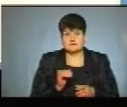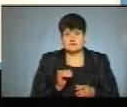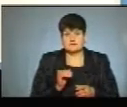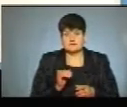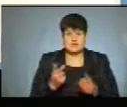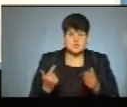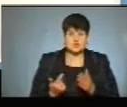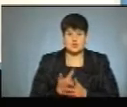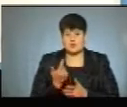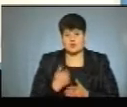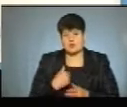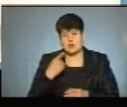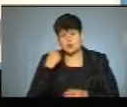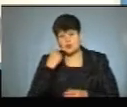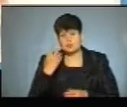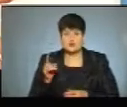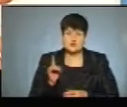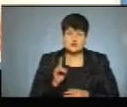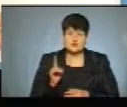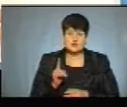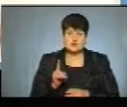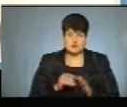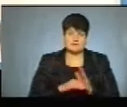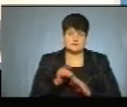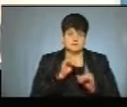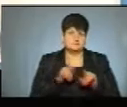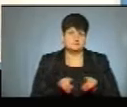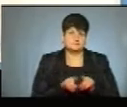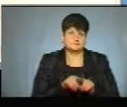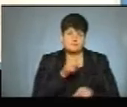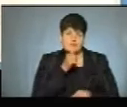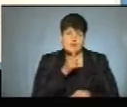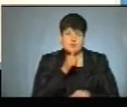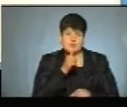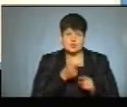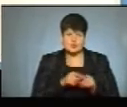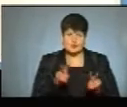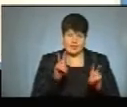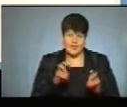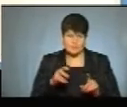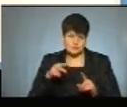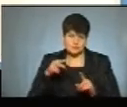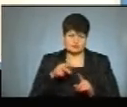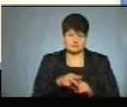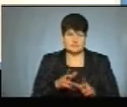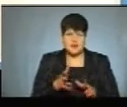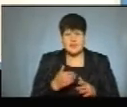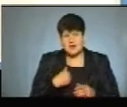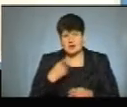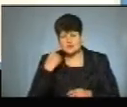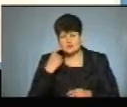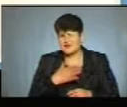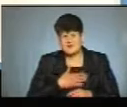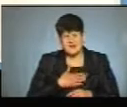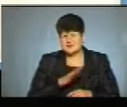І знову ж таки, я думаю, що і в парламенті пробували цю тему нав'язувати, але для нас не